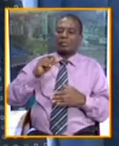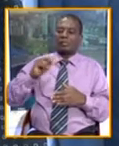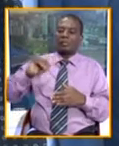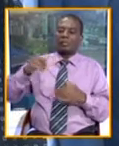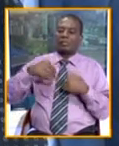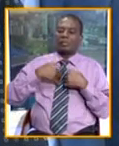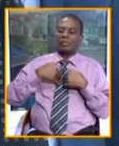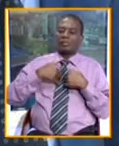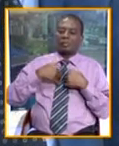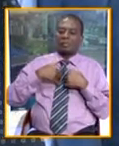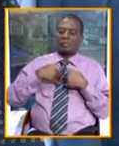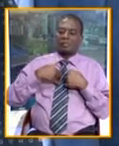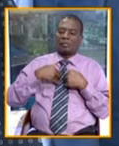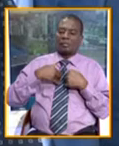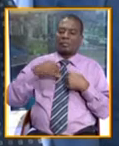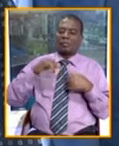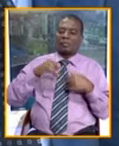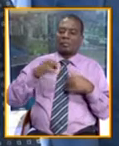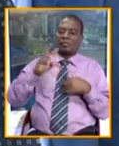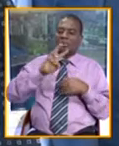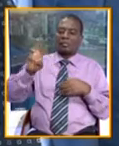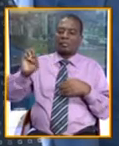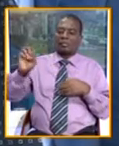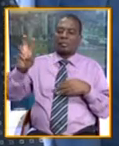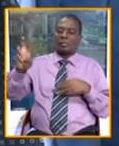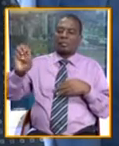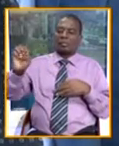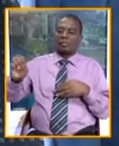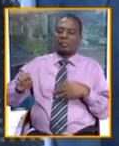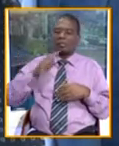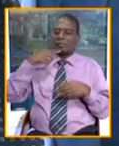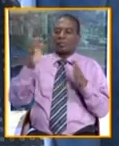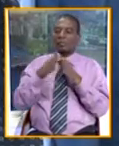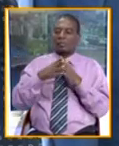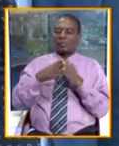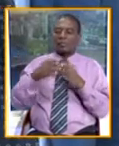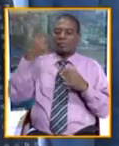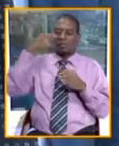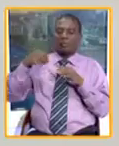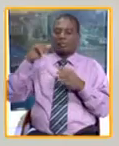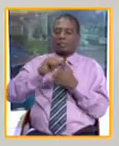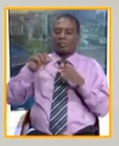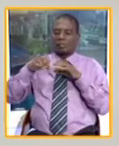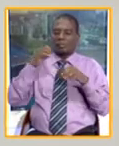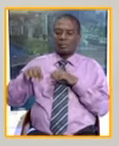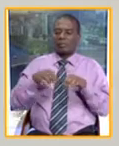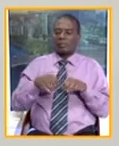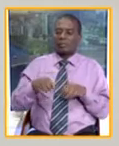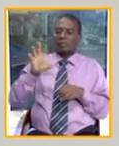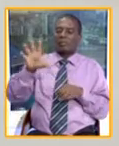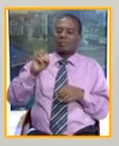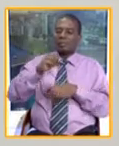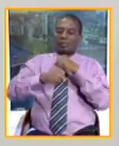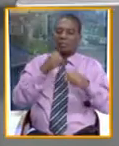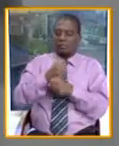il y a sans aucun doute Wereli King. Et j'ai donc félicité pour ce qu'elle a fait. Ses 4 années de